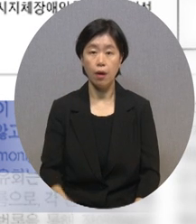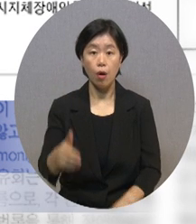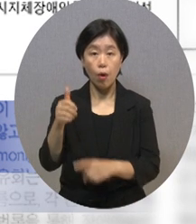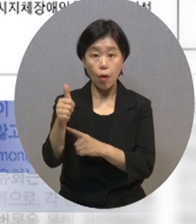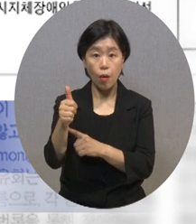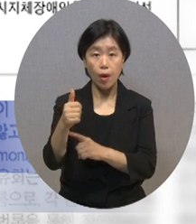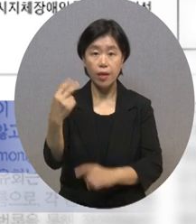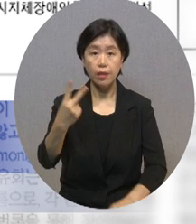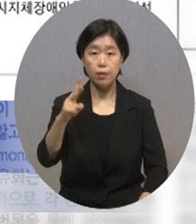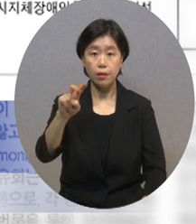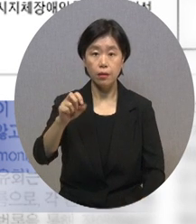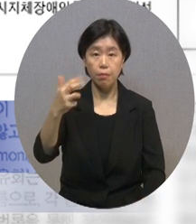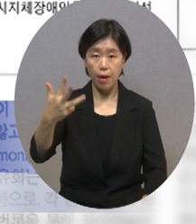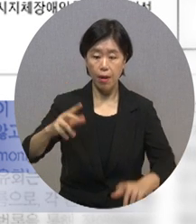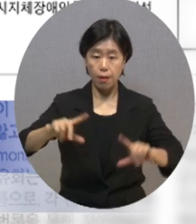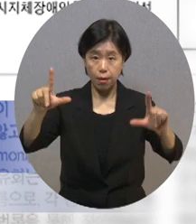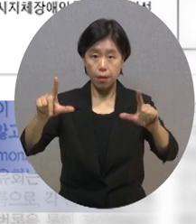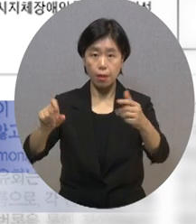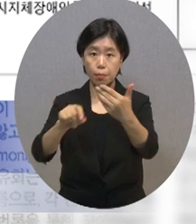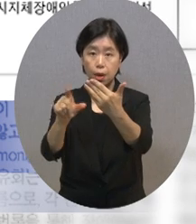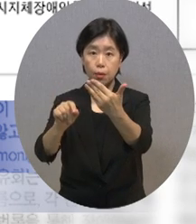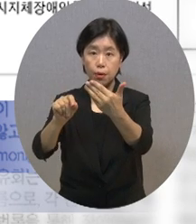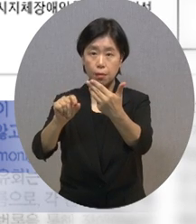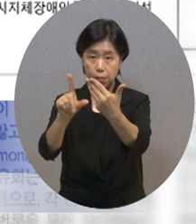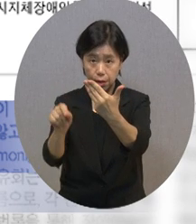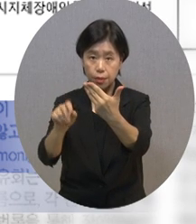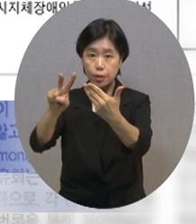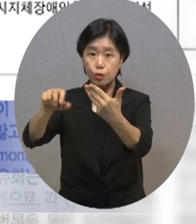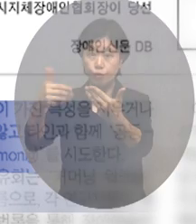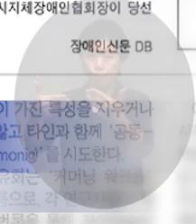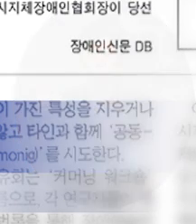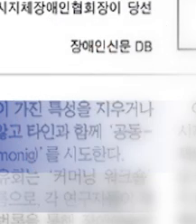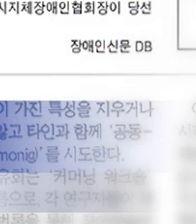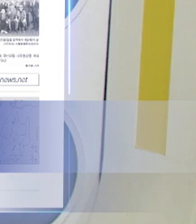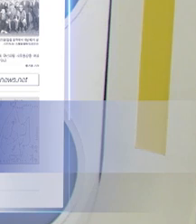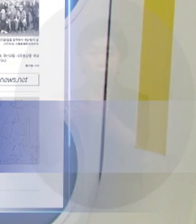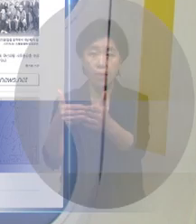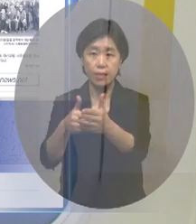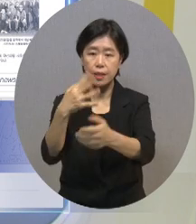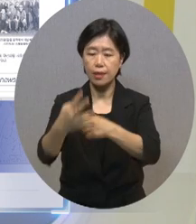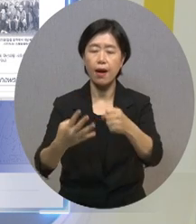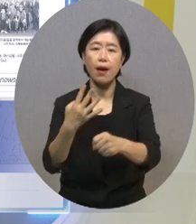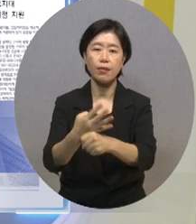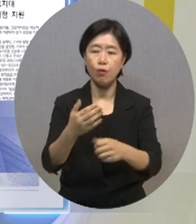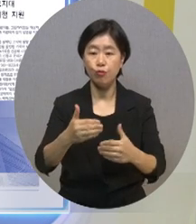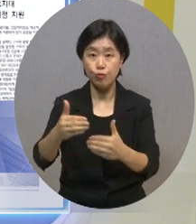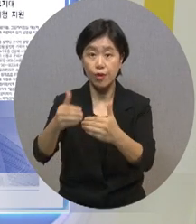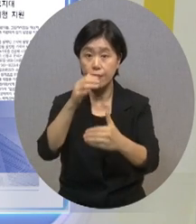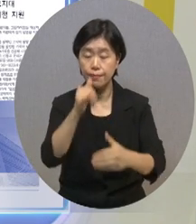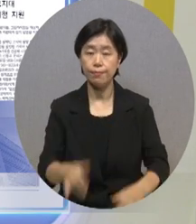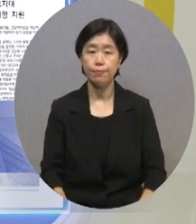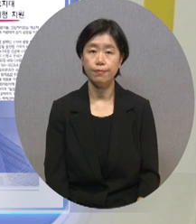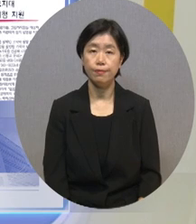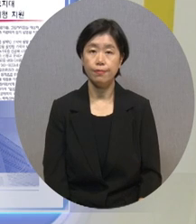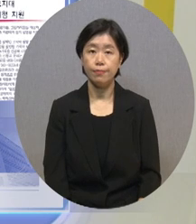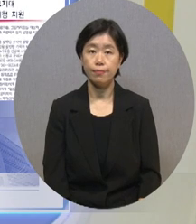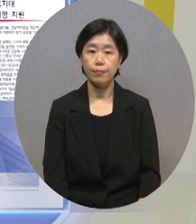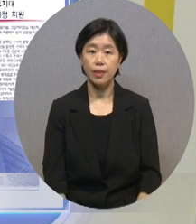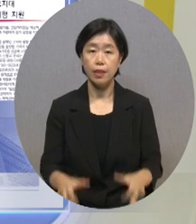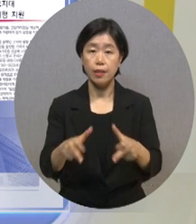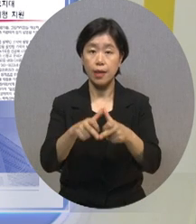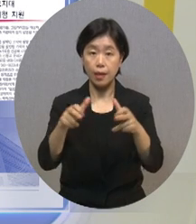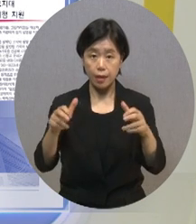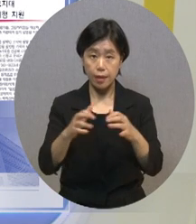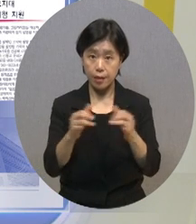오는 2028년 8월 29일까지 4년입니다 계속해서 면입니다 장행 기업